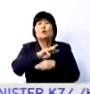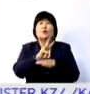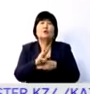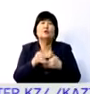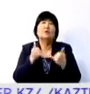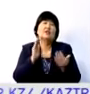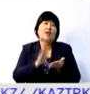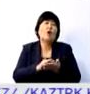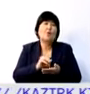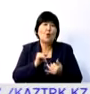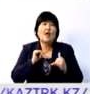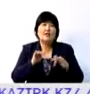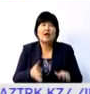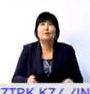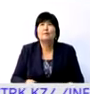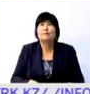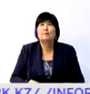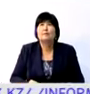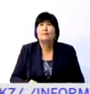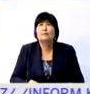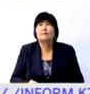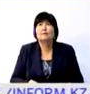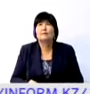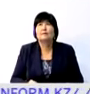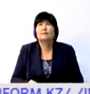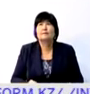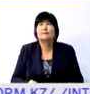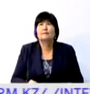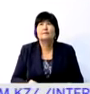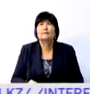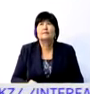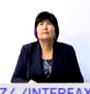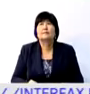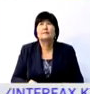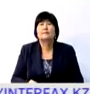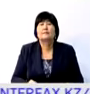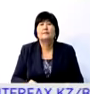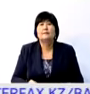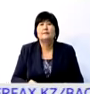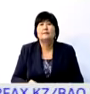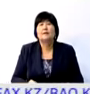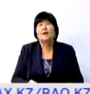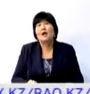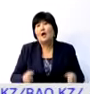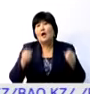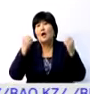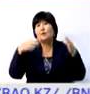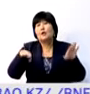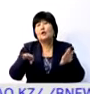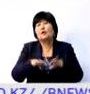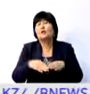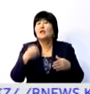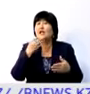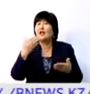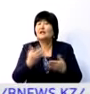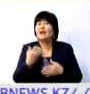бөленді. Ерболат Тұрсынғожа, Бекболат Әбденов, Талғат Сыдық, Қанат Махамбетов, Қызылорда телеарнасы. Мәдениет төңірегінде Ақжолтай